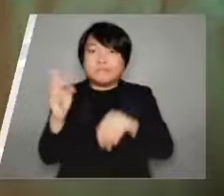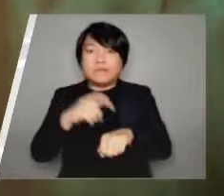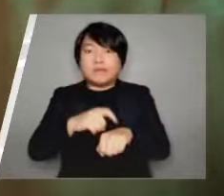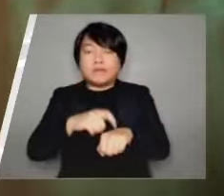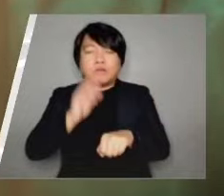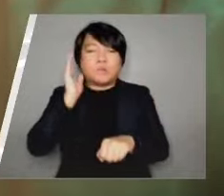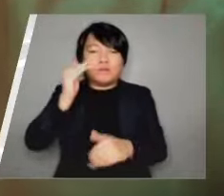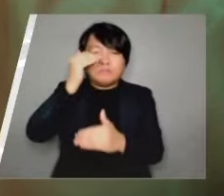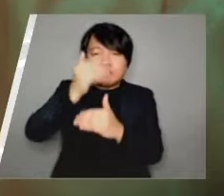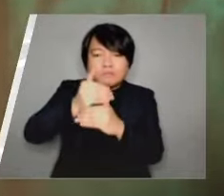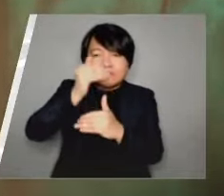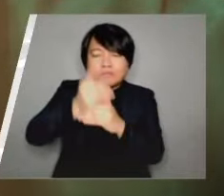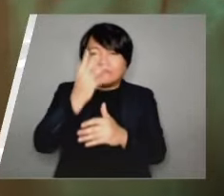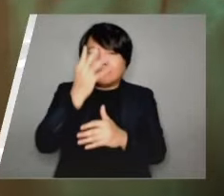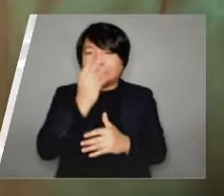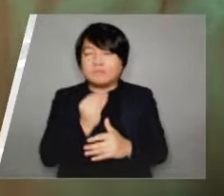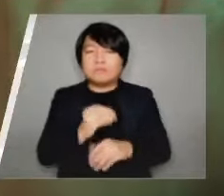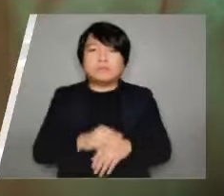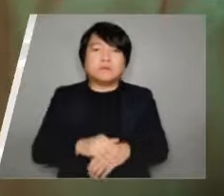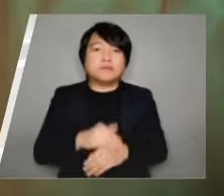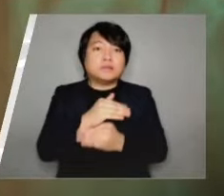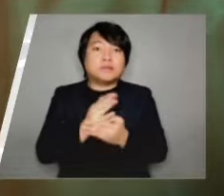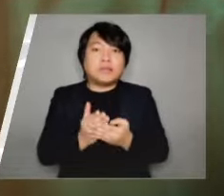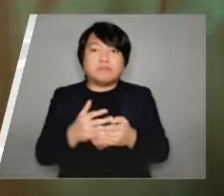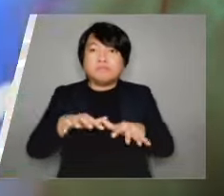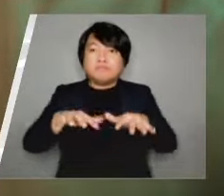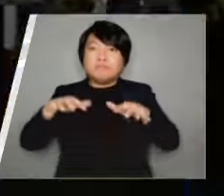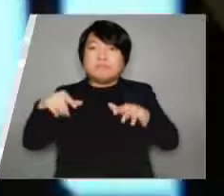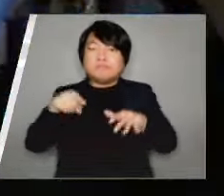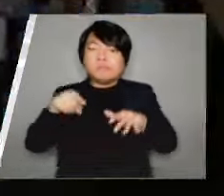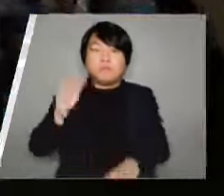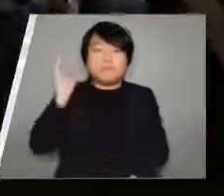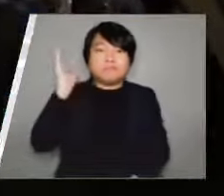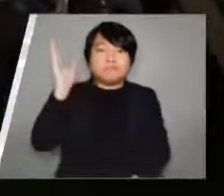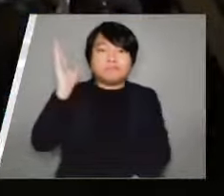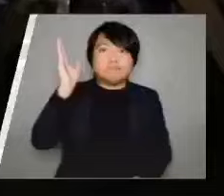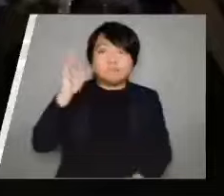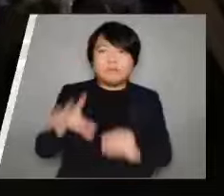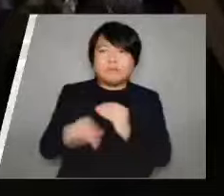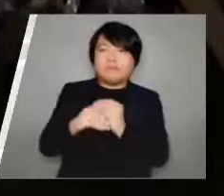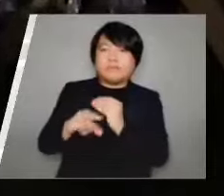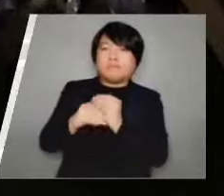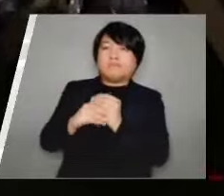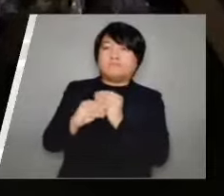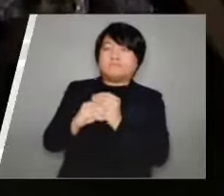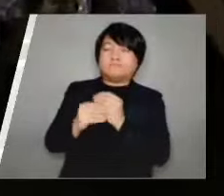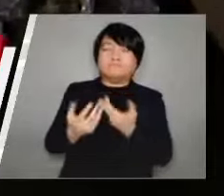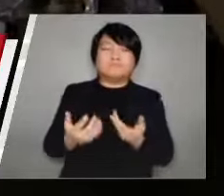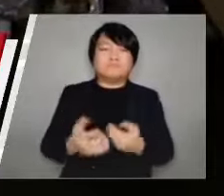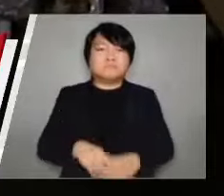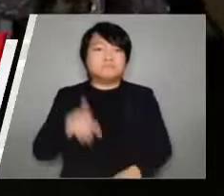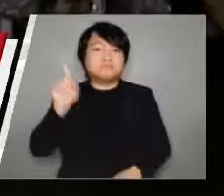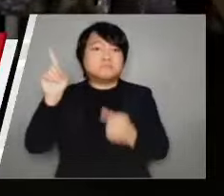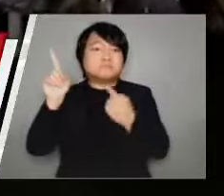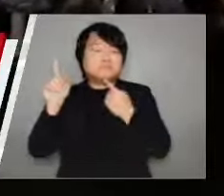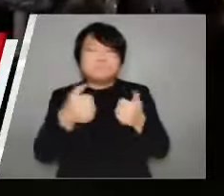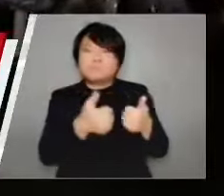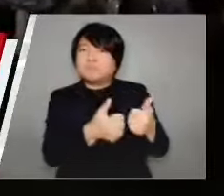isa pa, may mga dagdag na sermon na wala namang kinalaman sa ebanghelyo. Pabor ako ba sa lahat ng